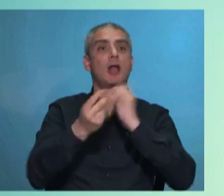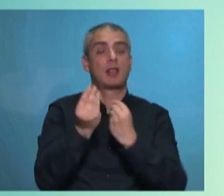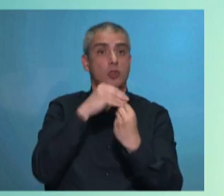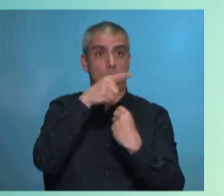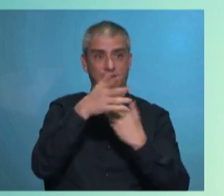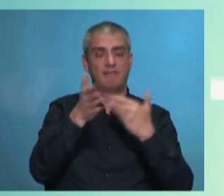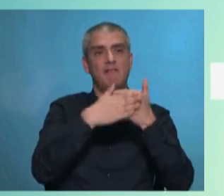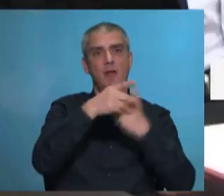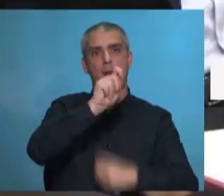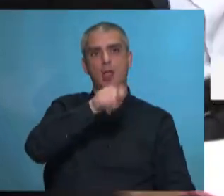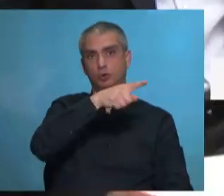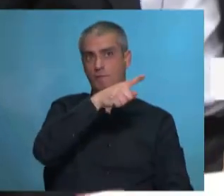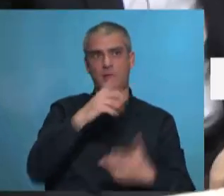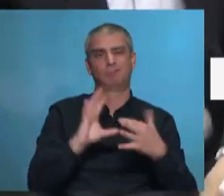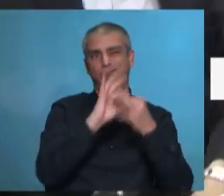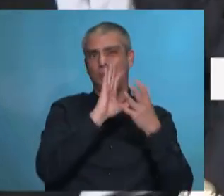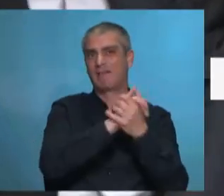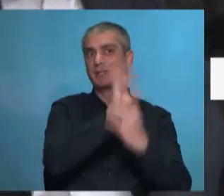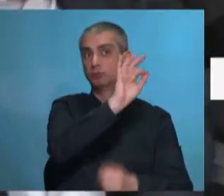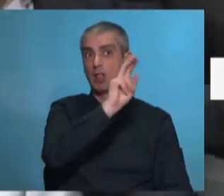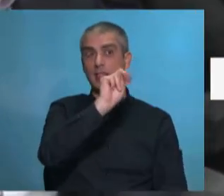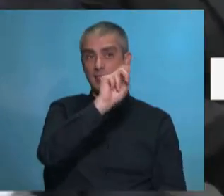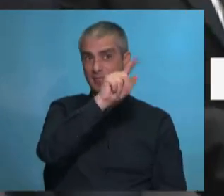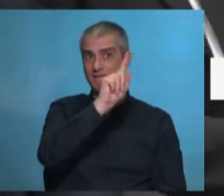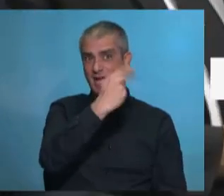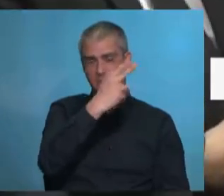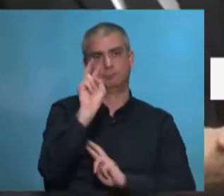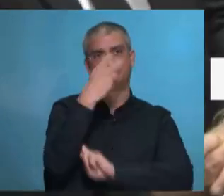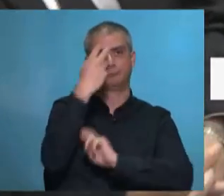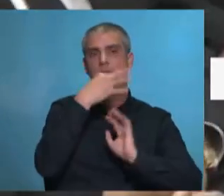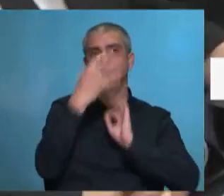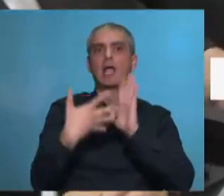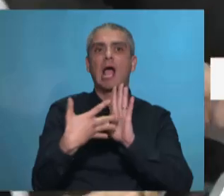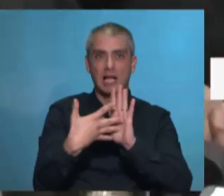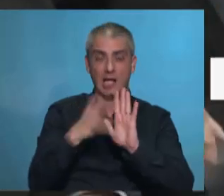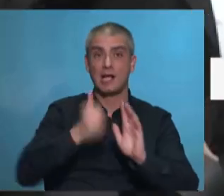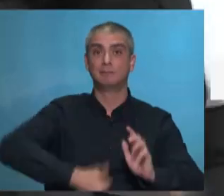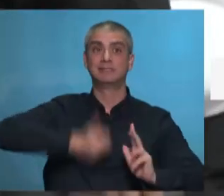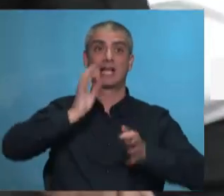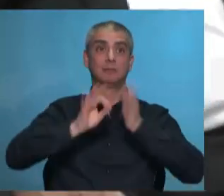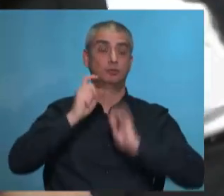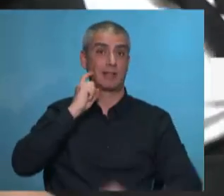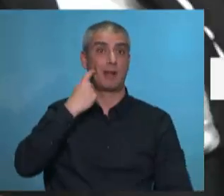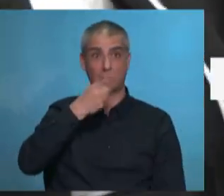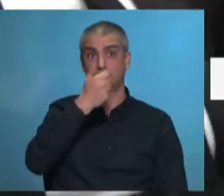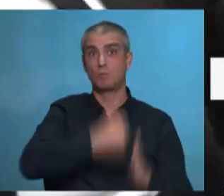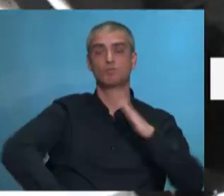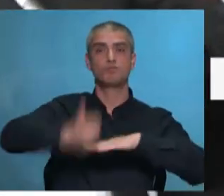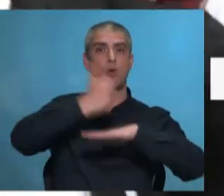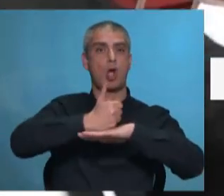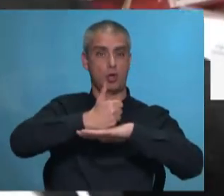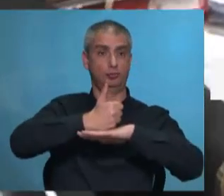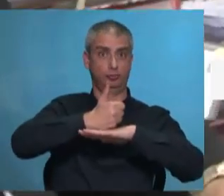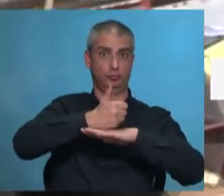ובעלה השופט המקורבים לנווה, שזומנו היום גם כן לחקירה. גם שרת המשפטים, איילת שקד, שעומדת בראש המערכת